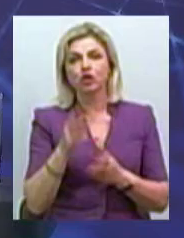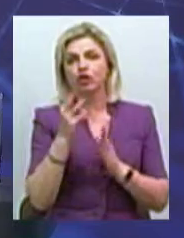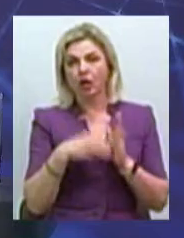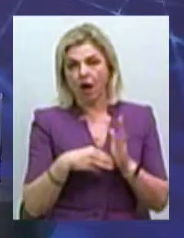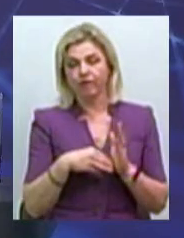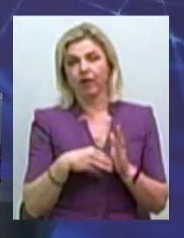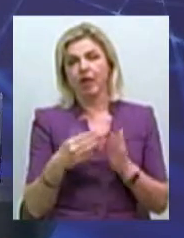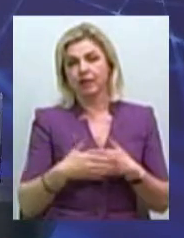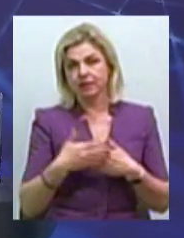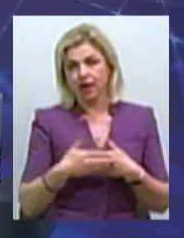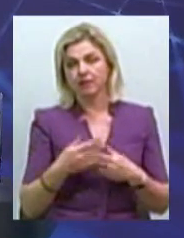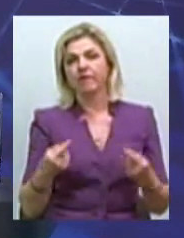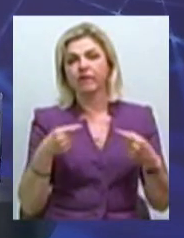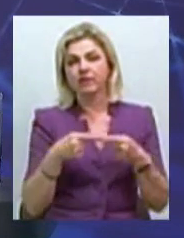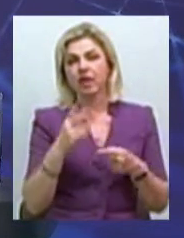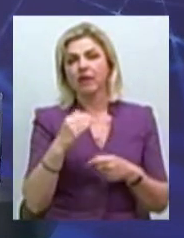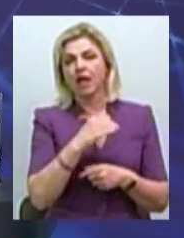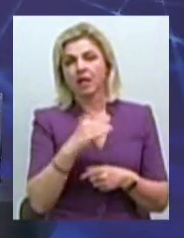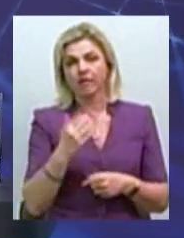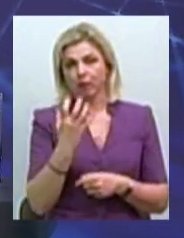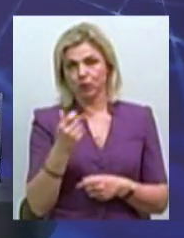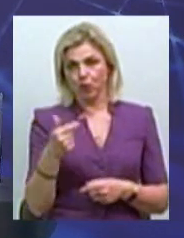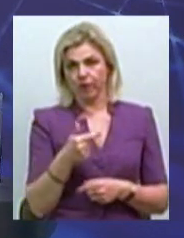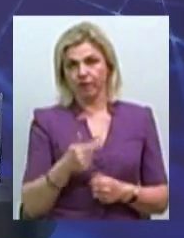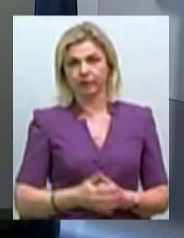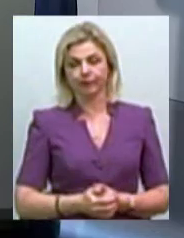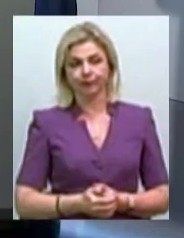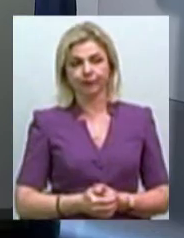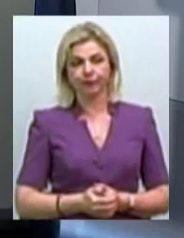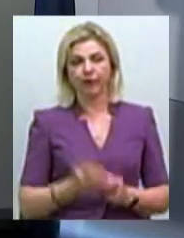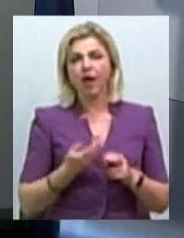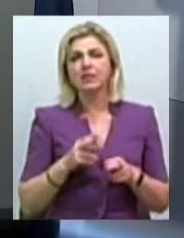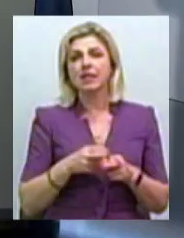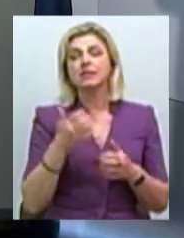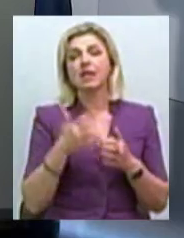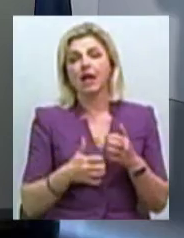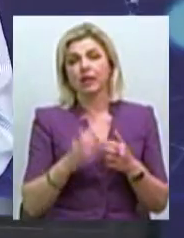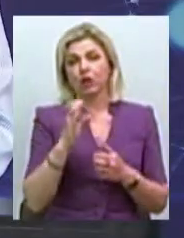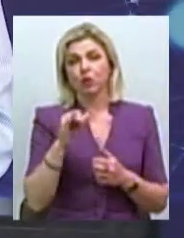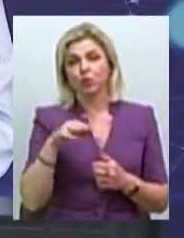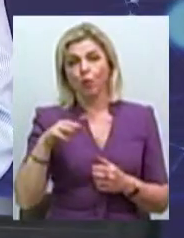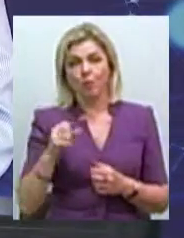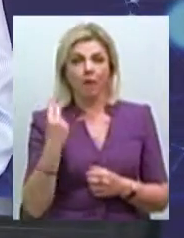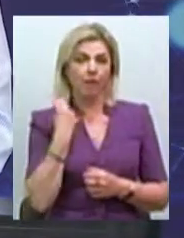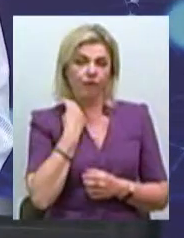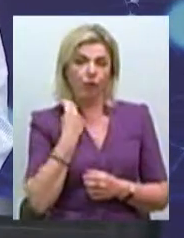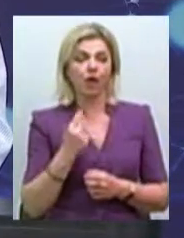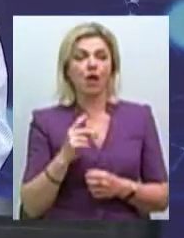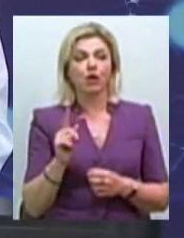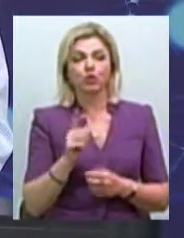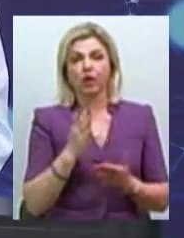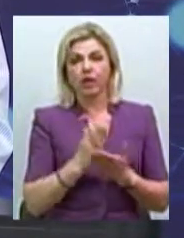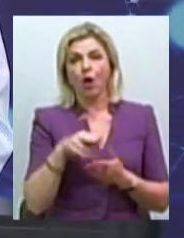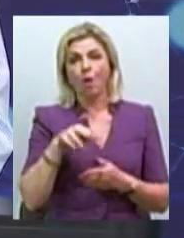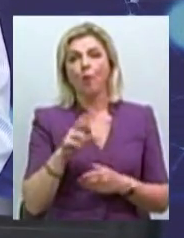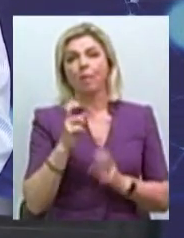санкцій, визначено на рівні 500 гривень? Це середня сума заборгованості, яка є по підприємству,